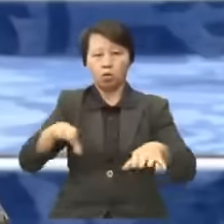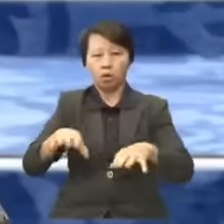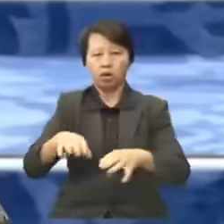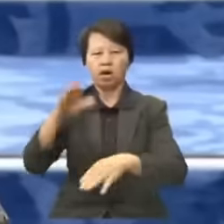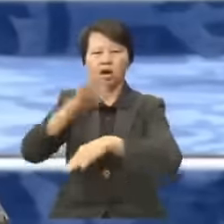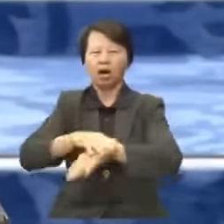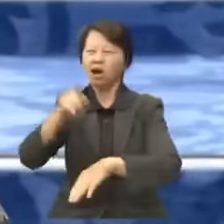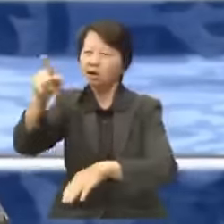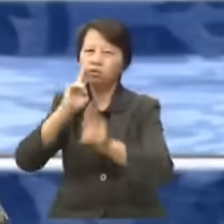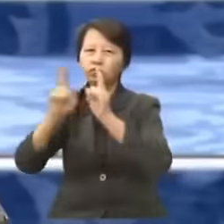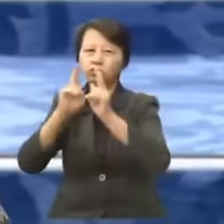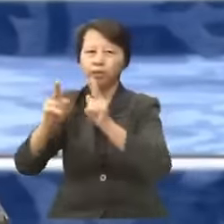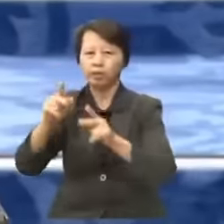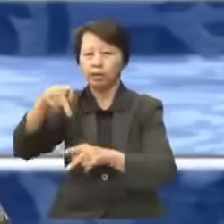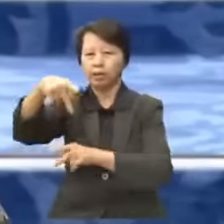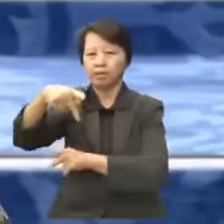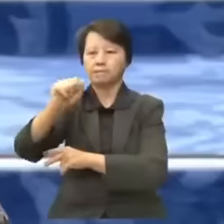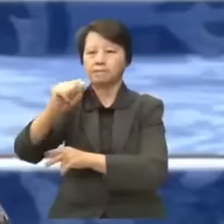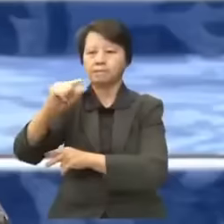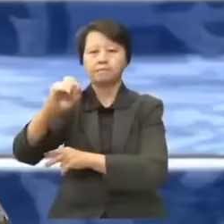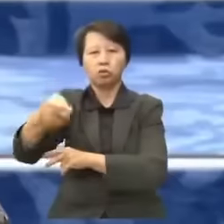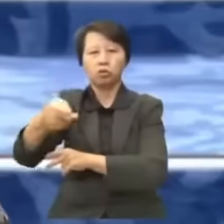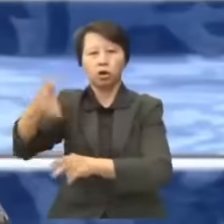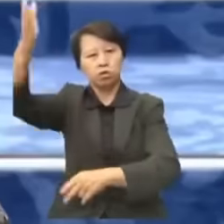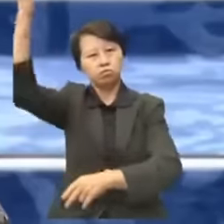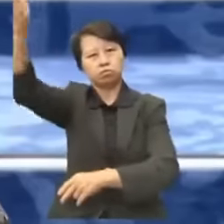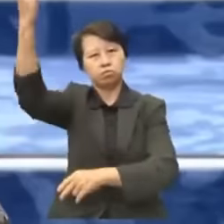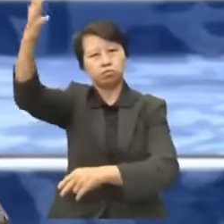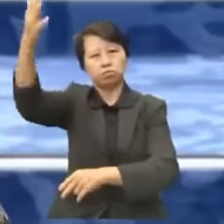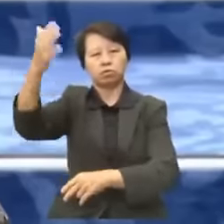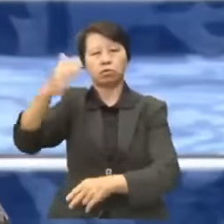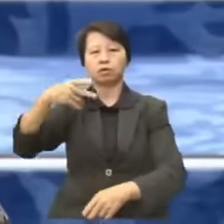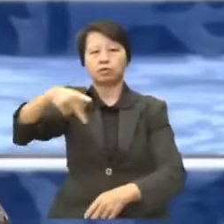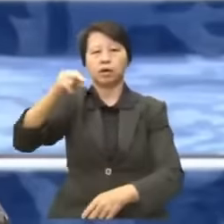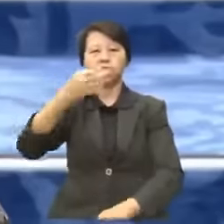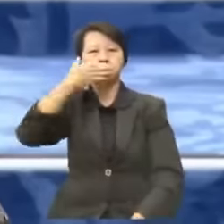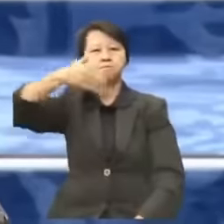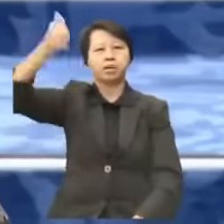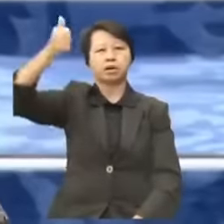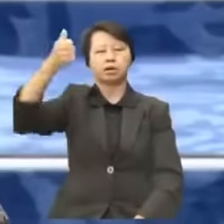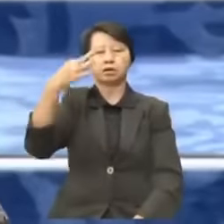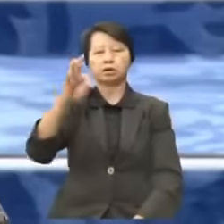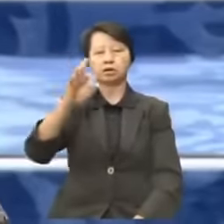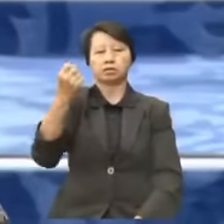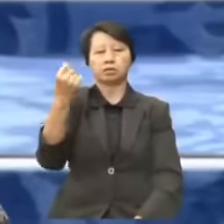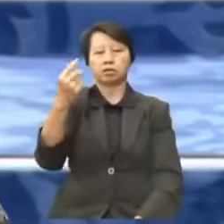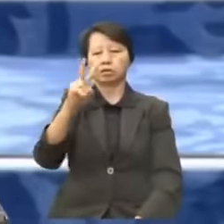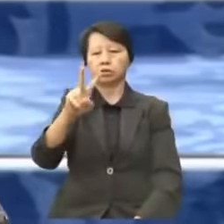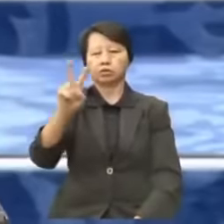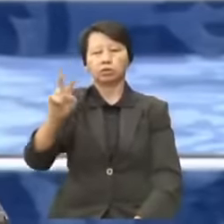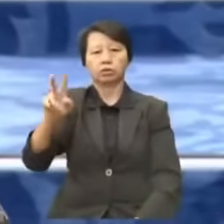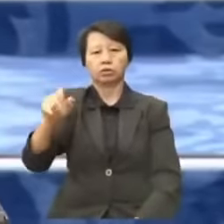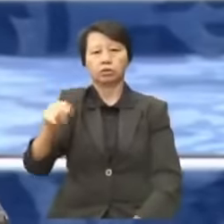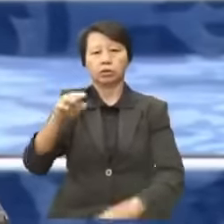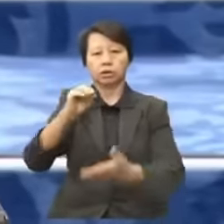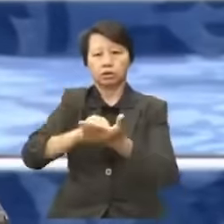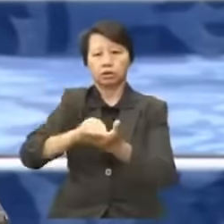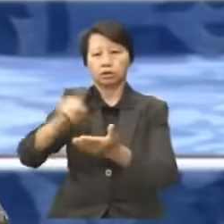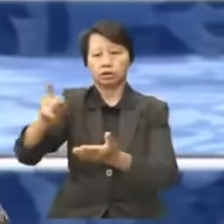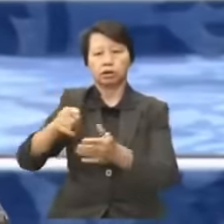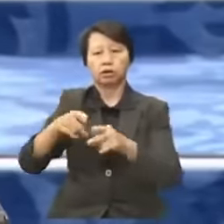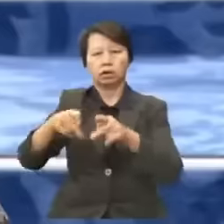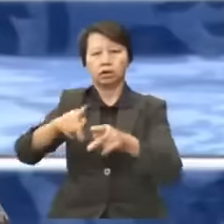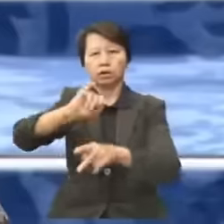ucapan paguh dalam ceramah Mega PN best 16 Har bulan 11 2022 di Padang Bukit